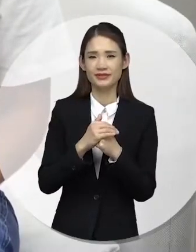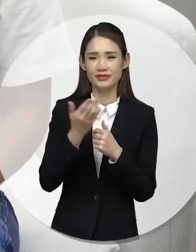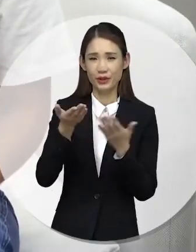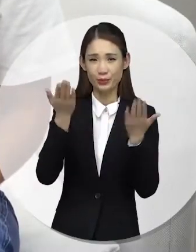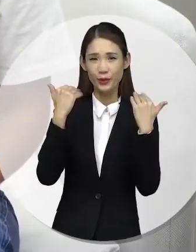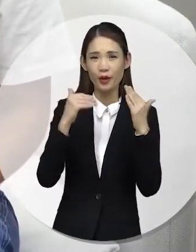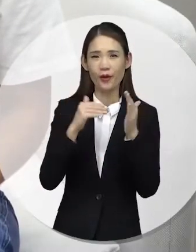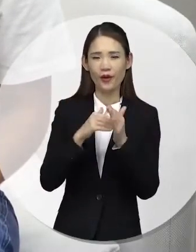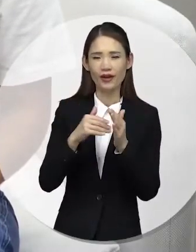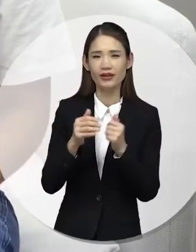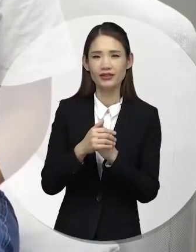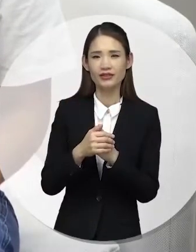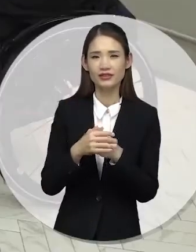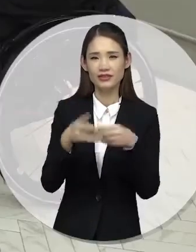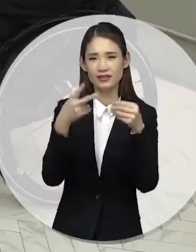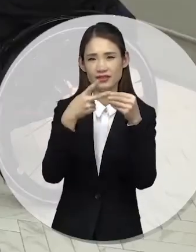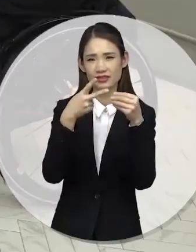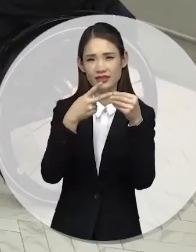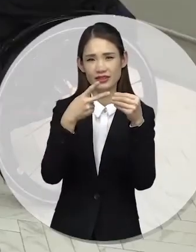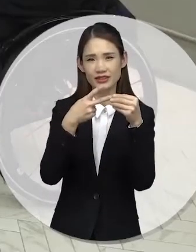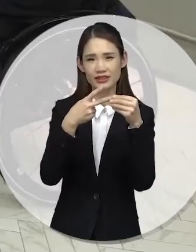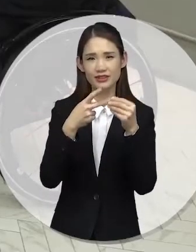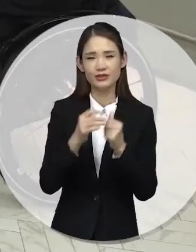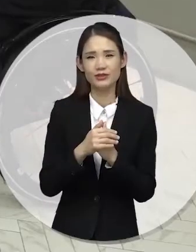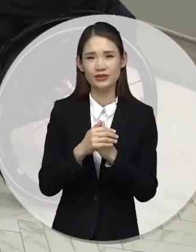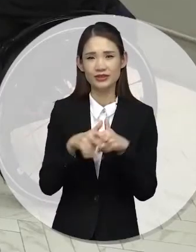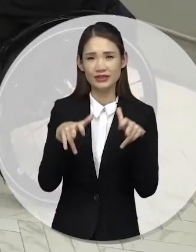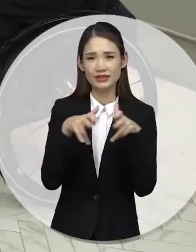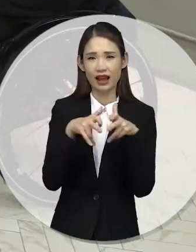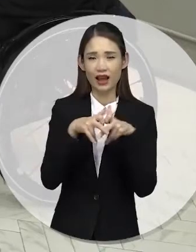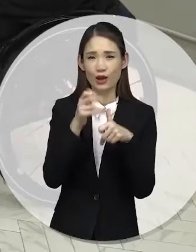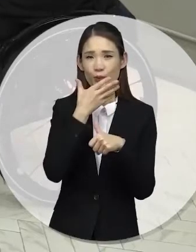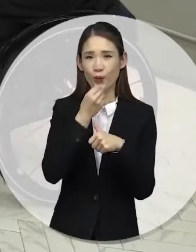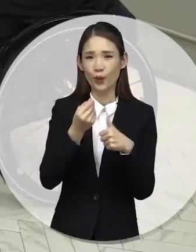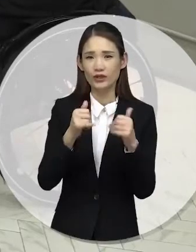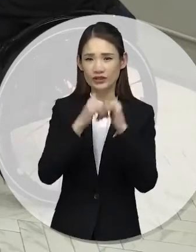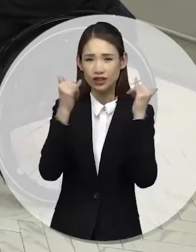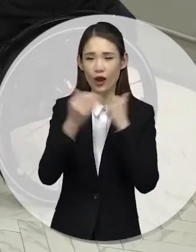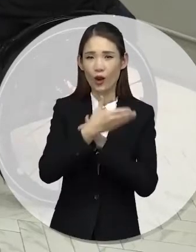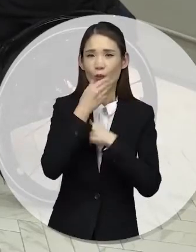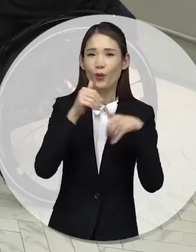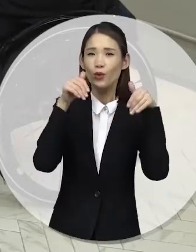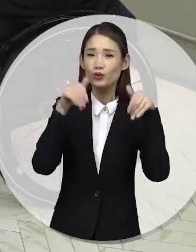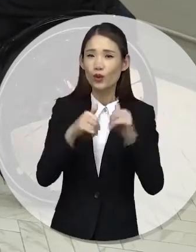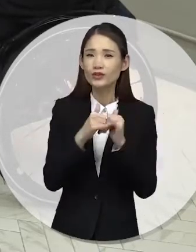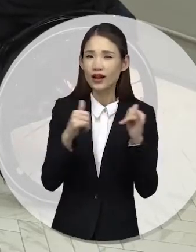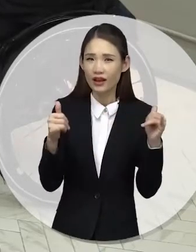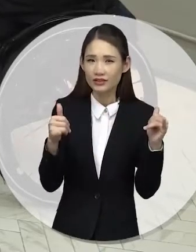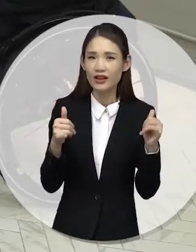그냥 넘어간다고 하더라도 2번이 장애인 복지 및 사회복지